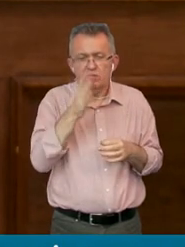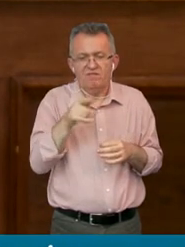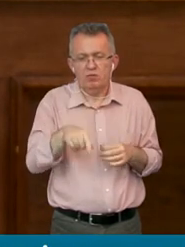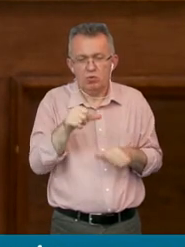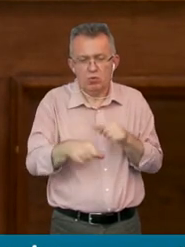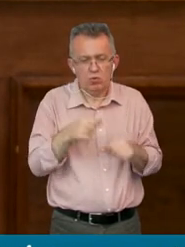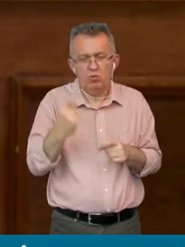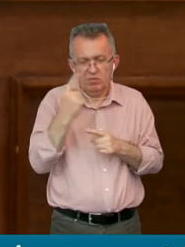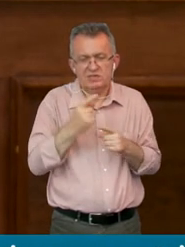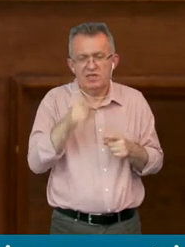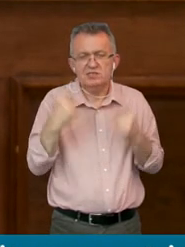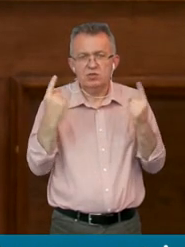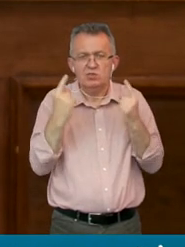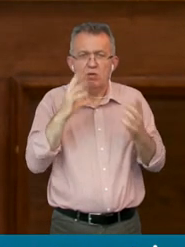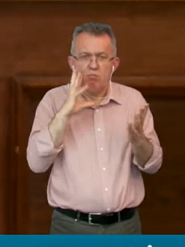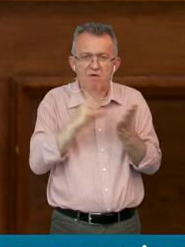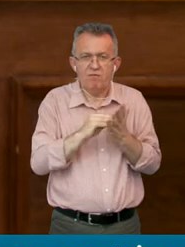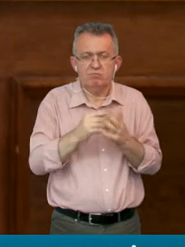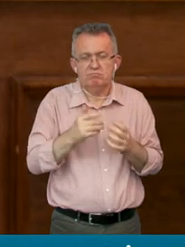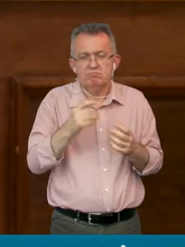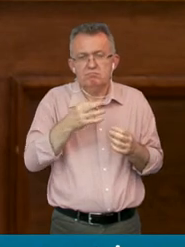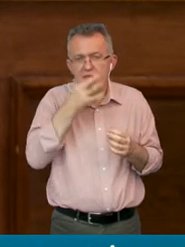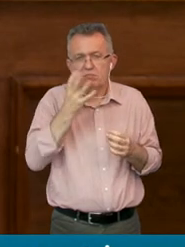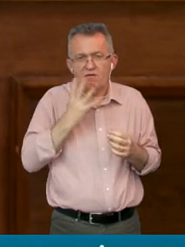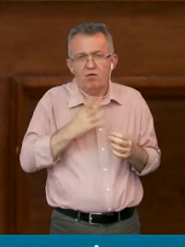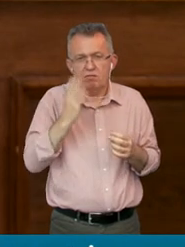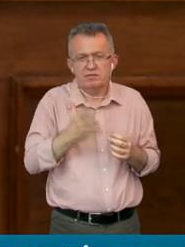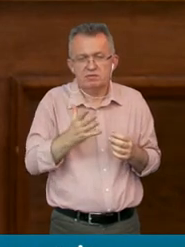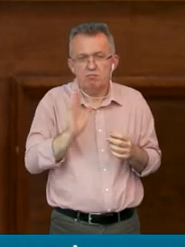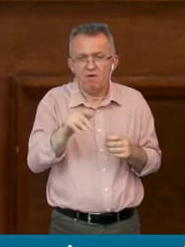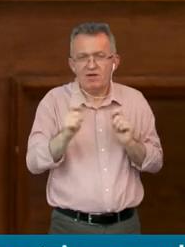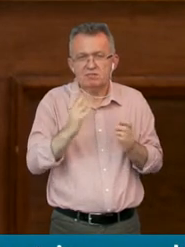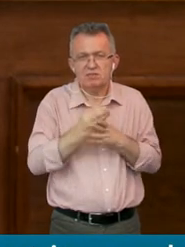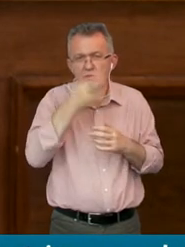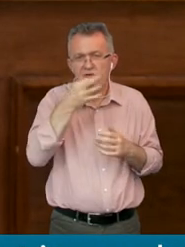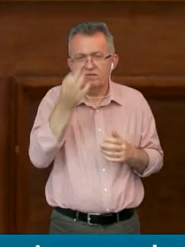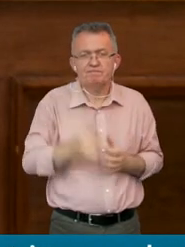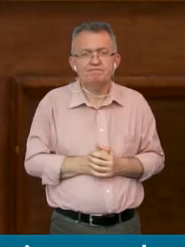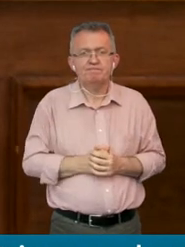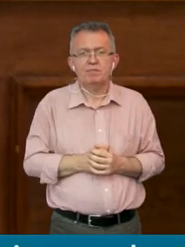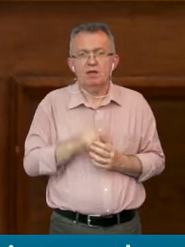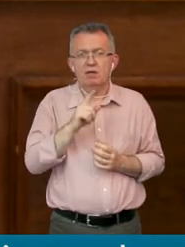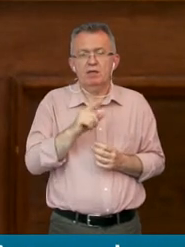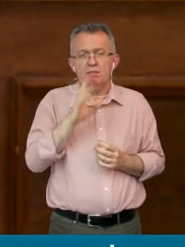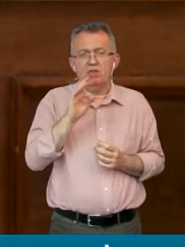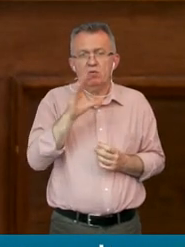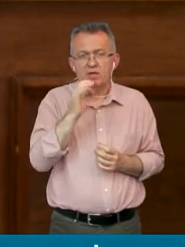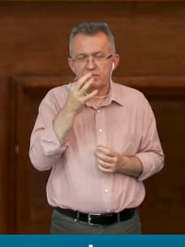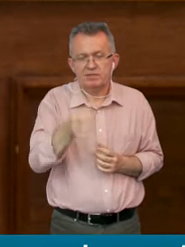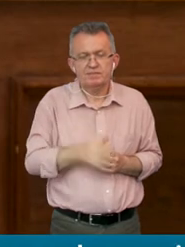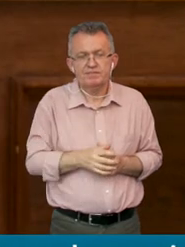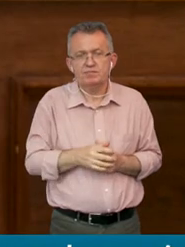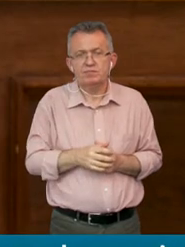więc myślę, że ta sytuacja powolutku będzie się po wakacjach poprawiała. Pan Tomek, witam panie prezydencie.